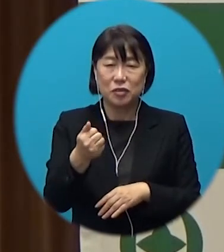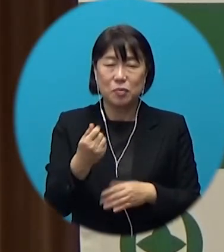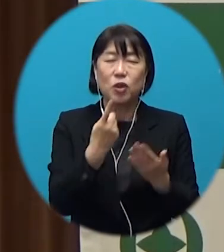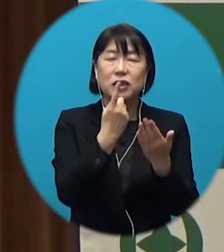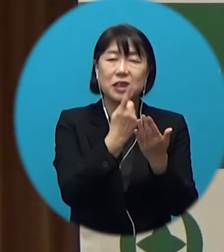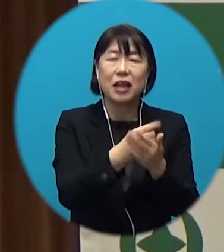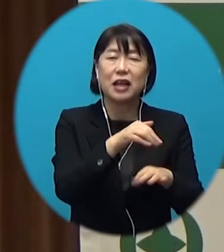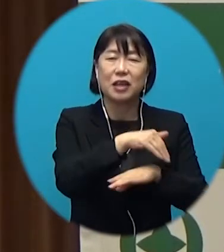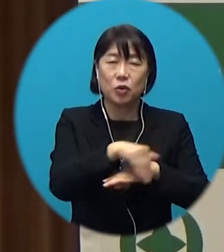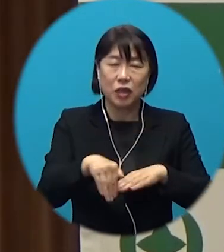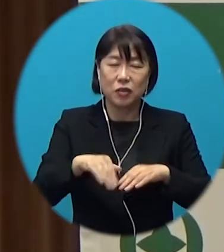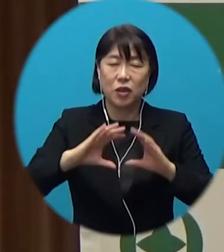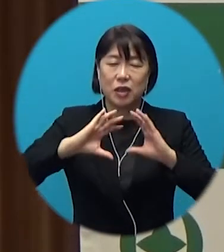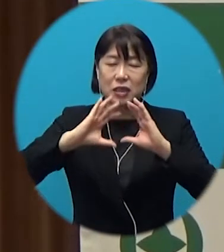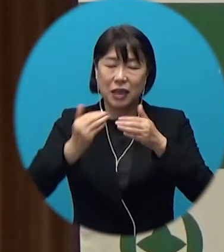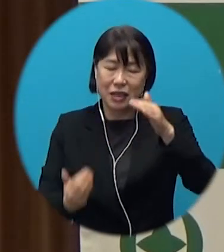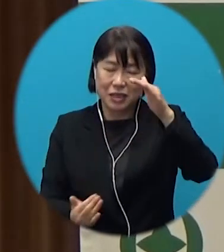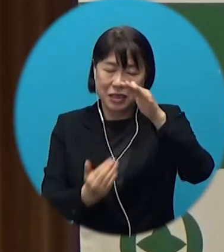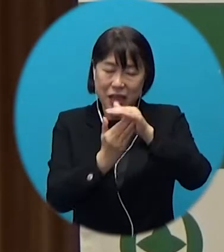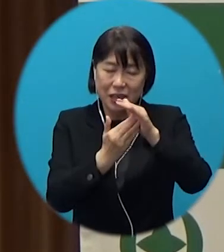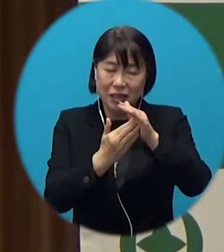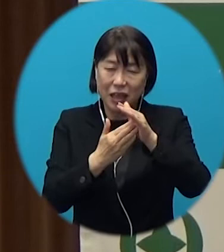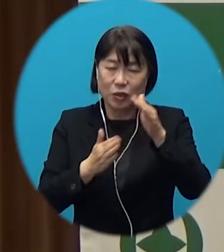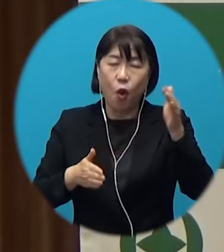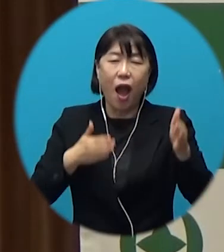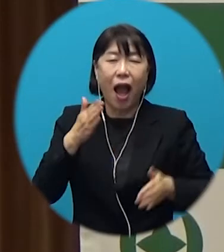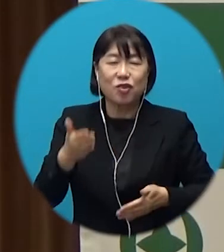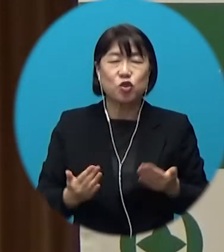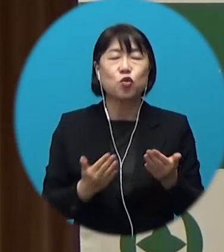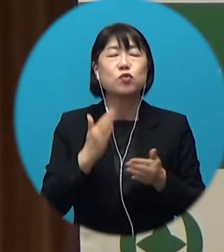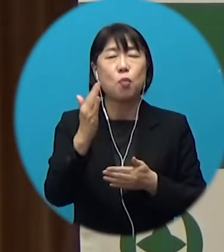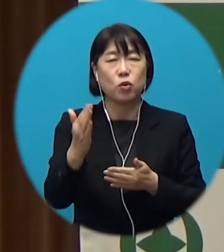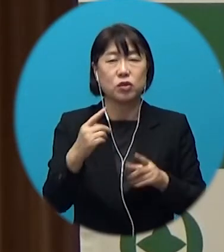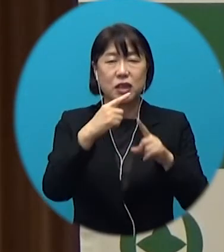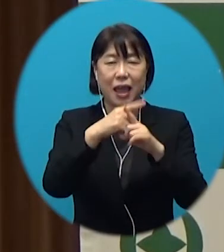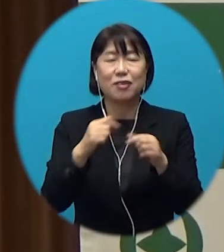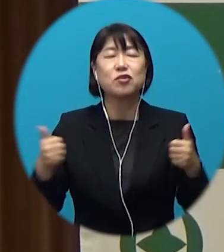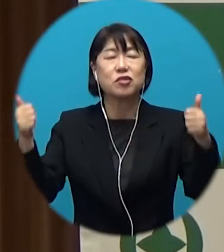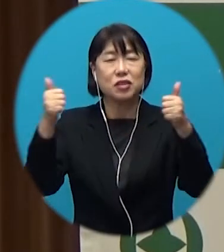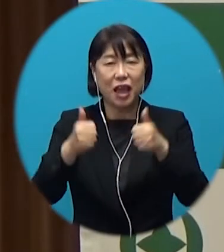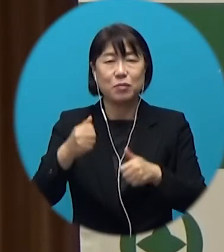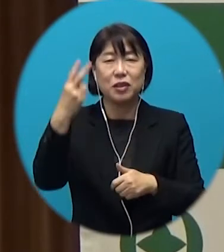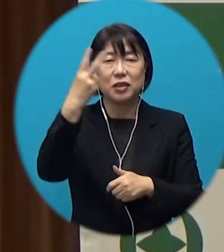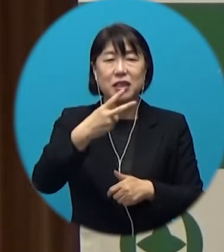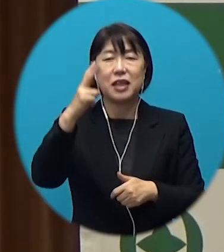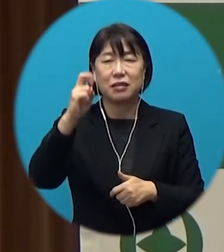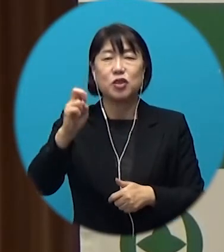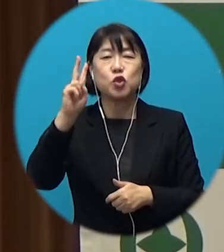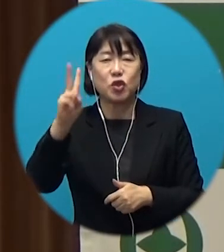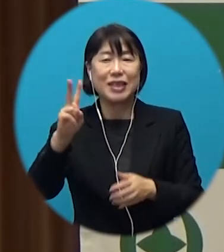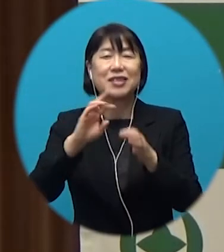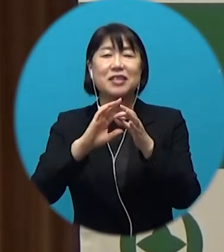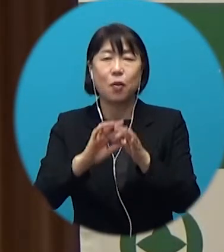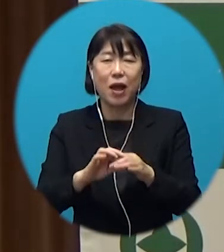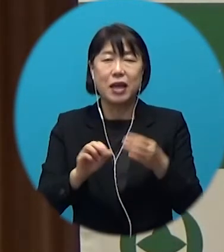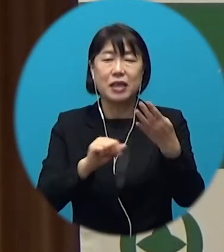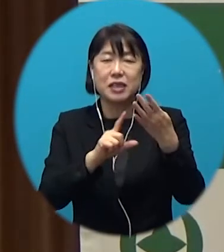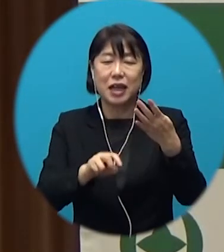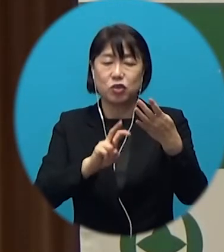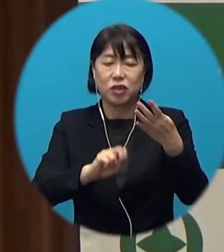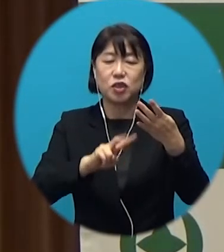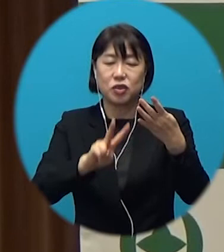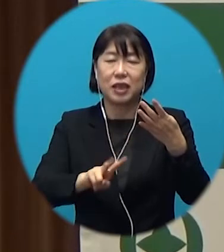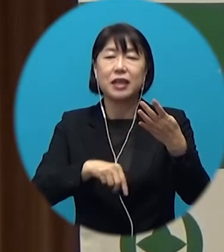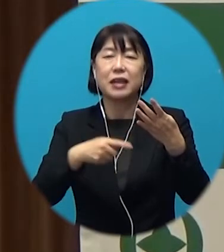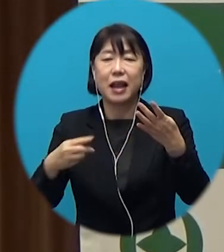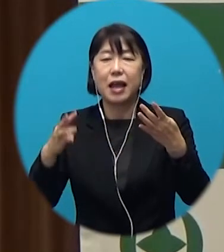界最大のアクションスポーツの最強大会、X Games 千葉2022につきましては、4月22日から3